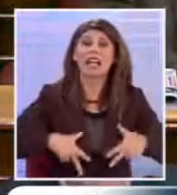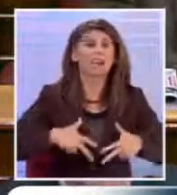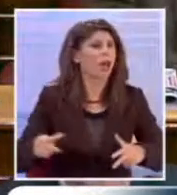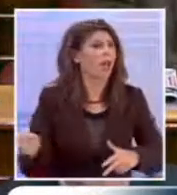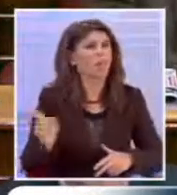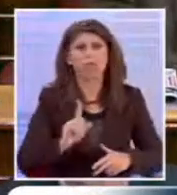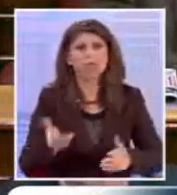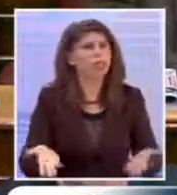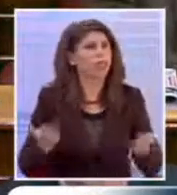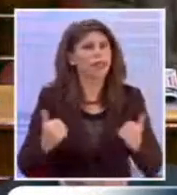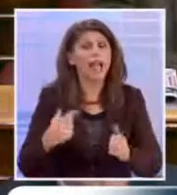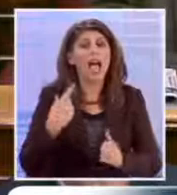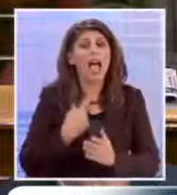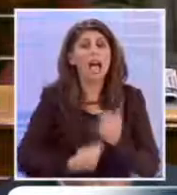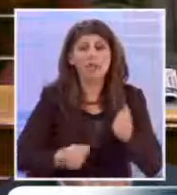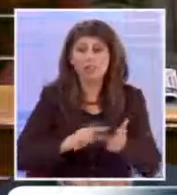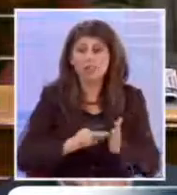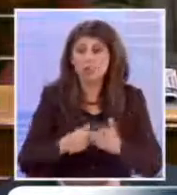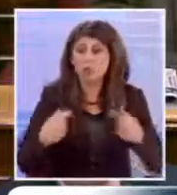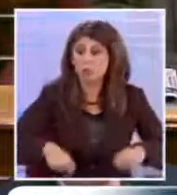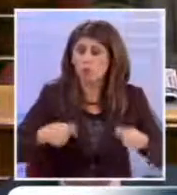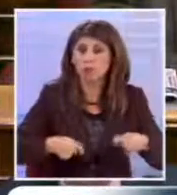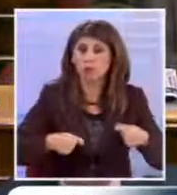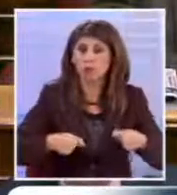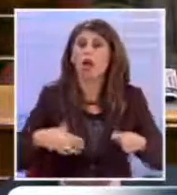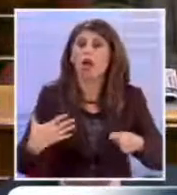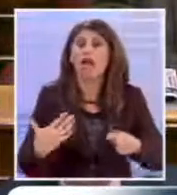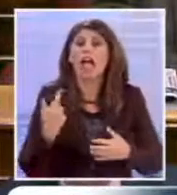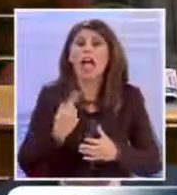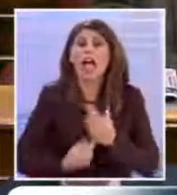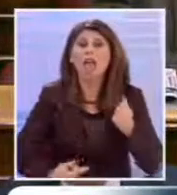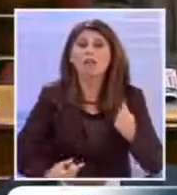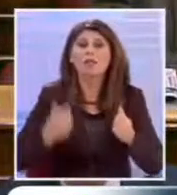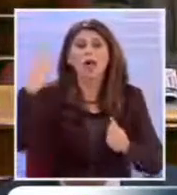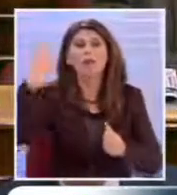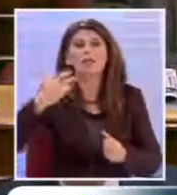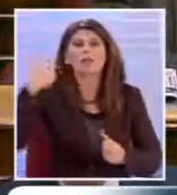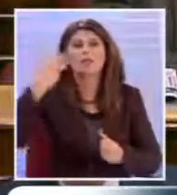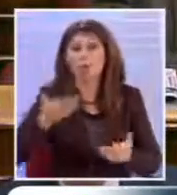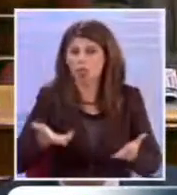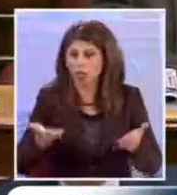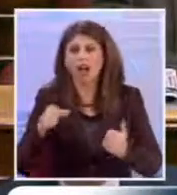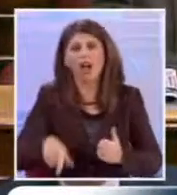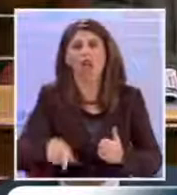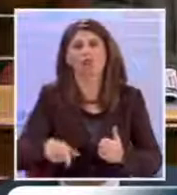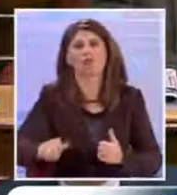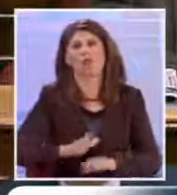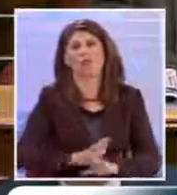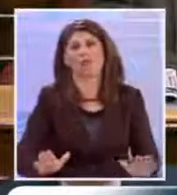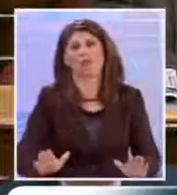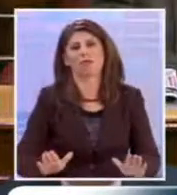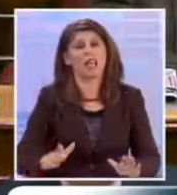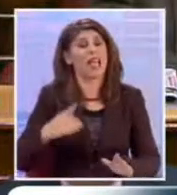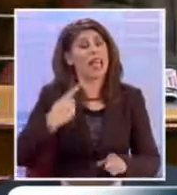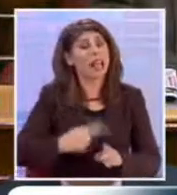είναι η έλλειψη κάποιου οικονομικού πλούτου, είναι η έλλειψη επιστημόνων. Και η χώρα είχε